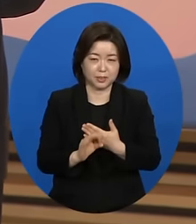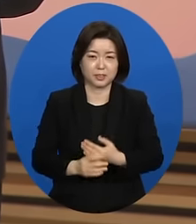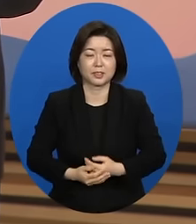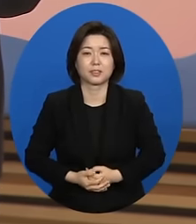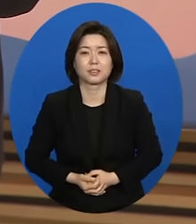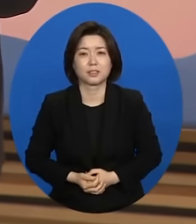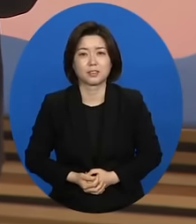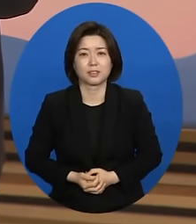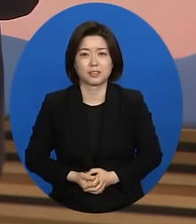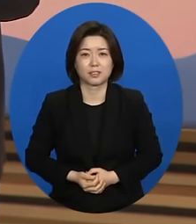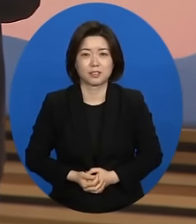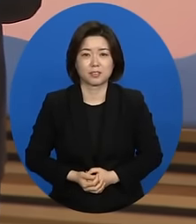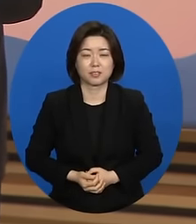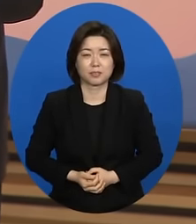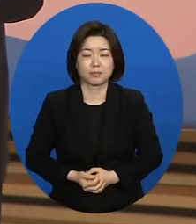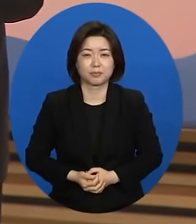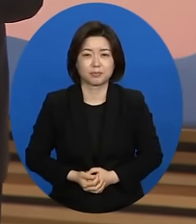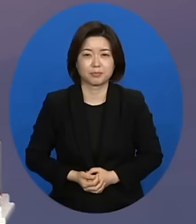않았더라면